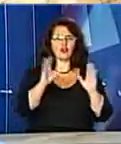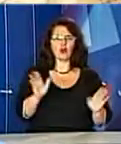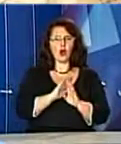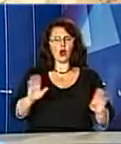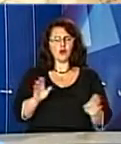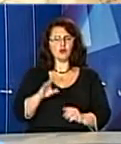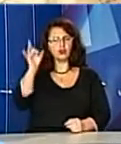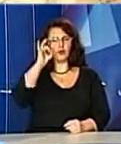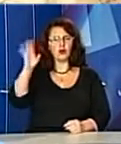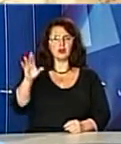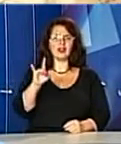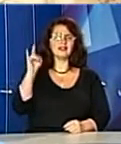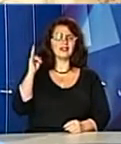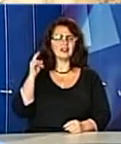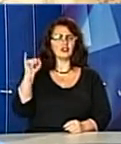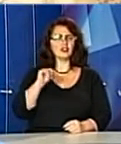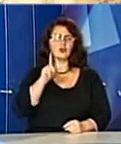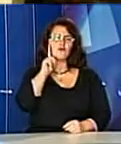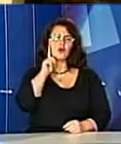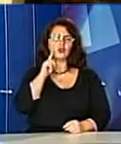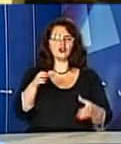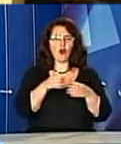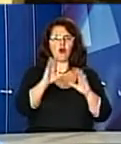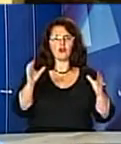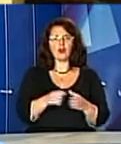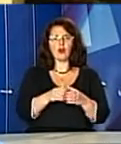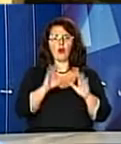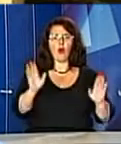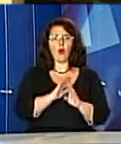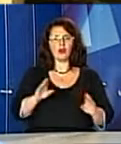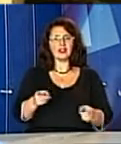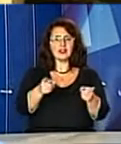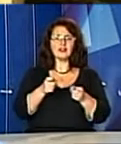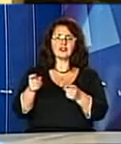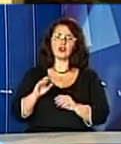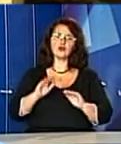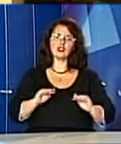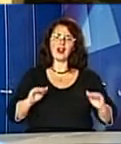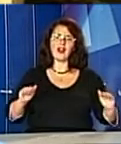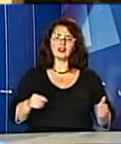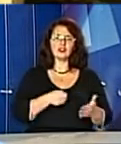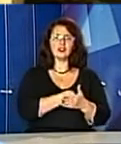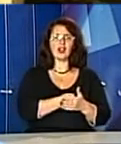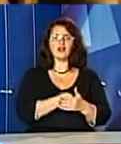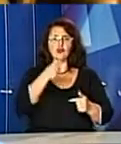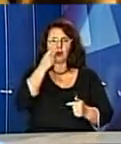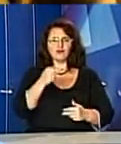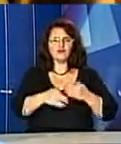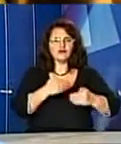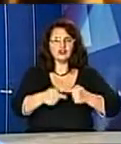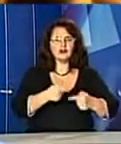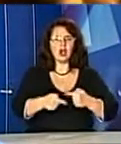майстерності дитячих та молодіжніх хорових колективів, а також залучення дітей до вивчення спадщини національного хорового